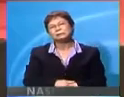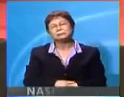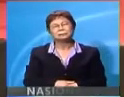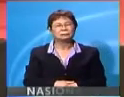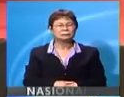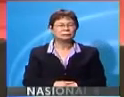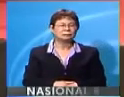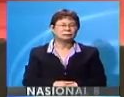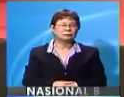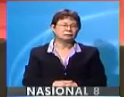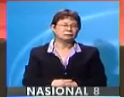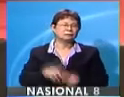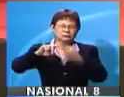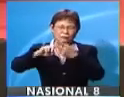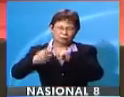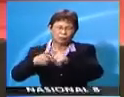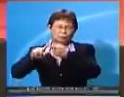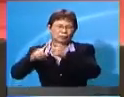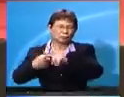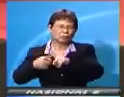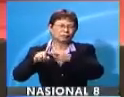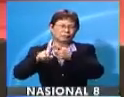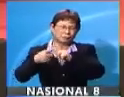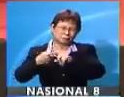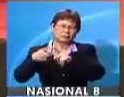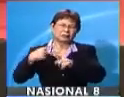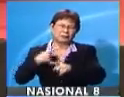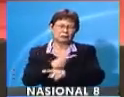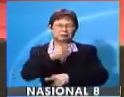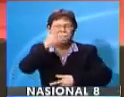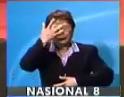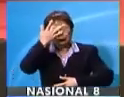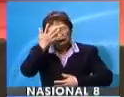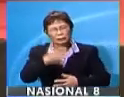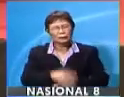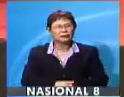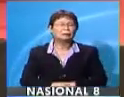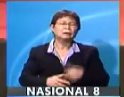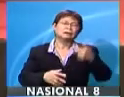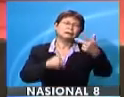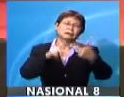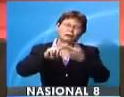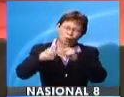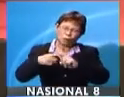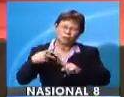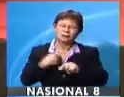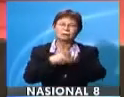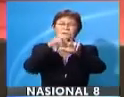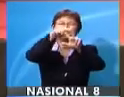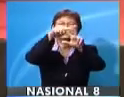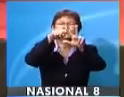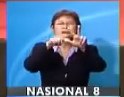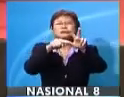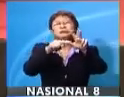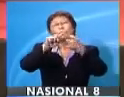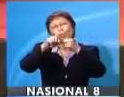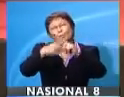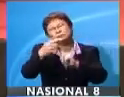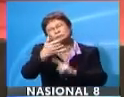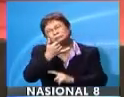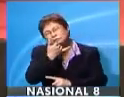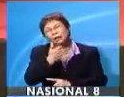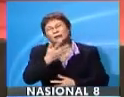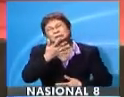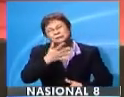saja teman kita yang ada di Prabu Mulih itu sakit, ada tiga yang sakit itu karena asap juga. Jadi dia